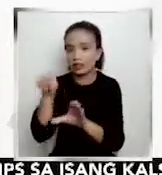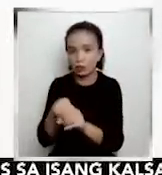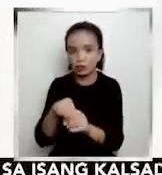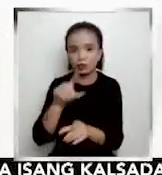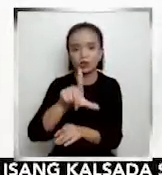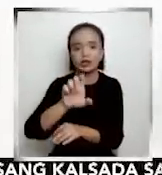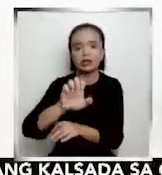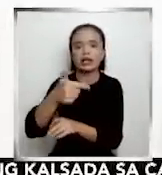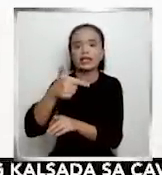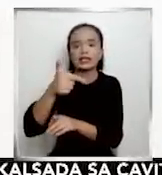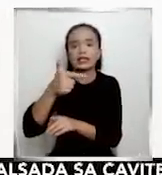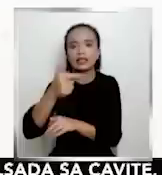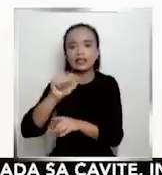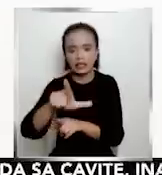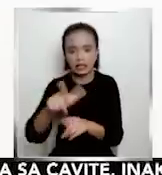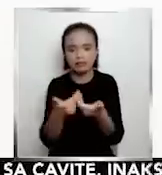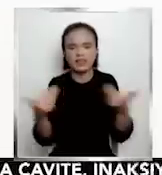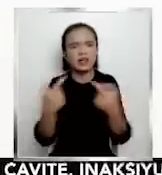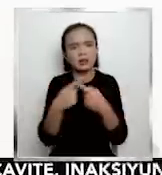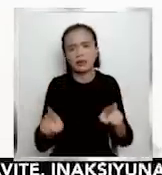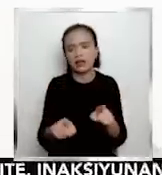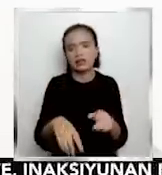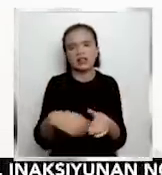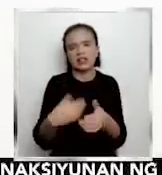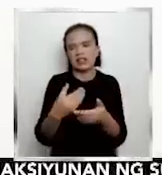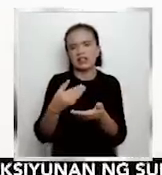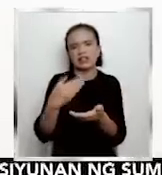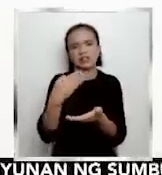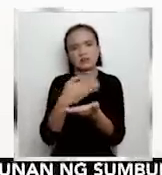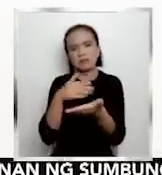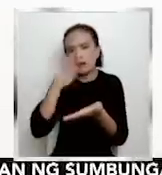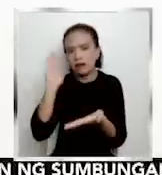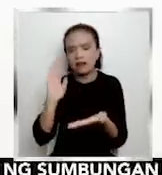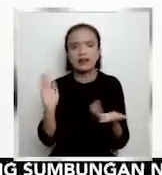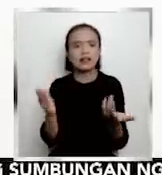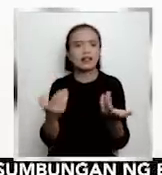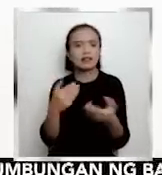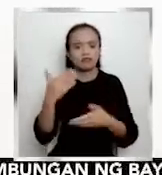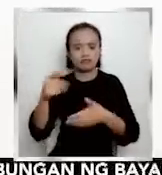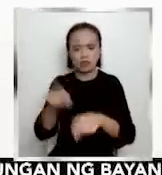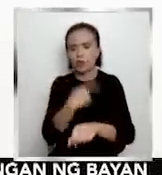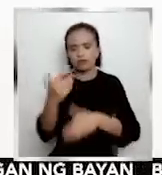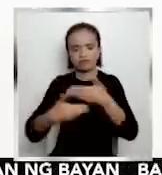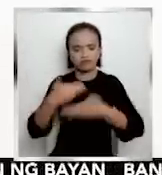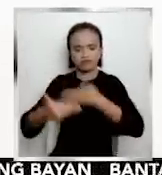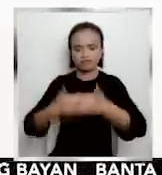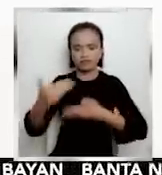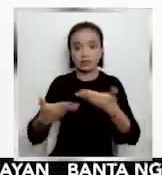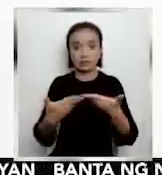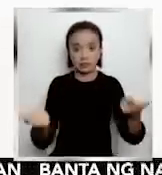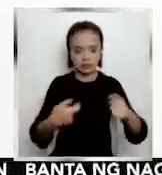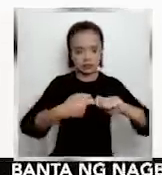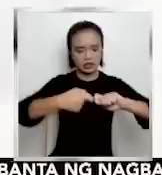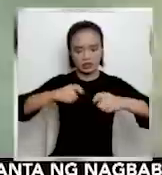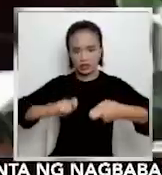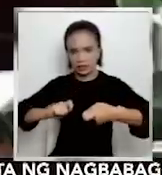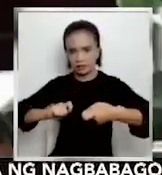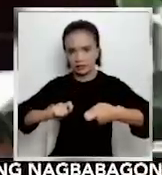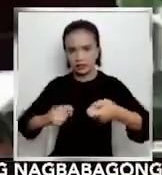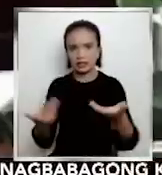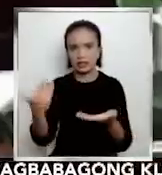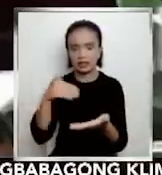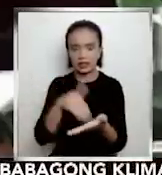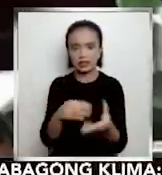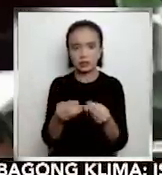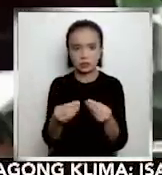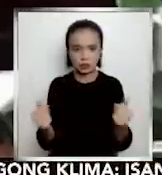Pero magastos, mahaba ang proseso at masalimuot ang separation, annulment at dissolution of marriage.